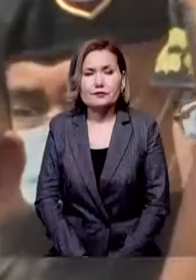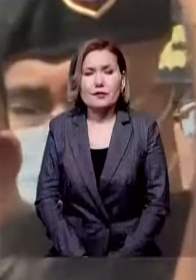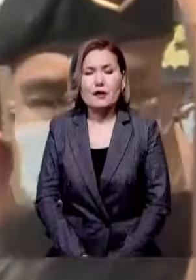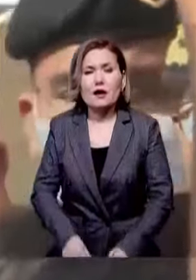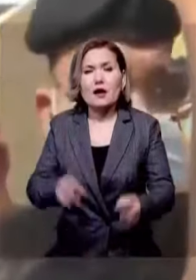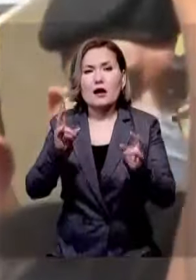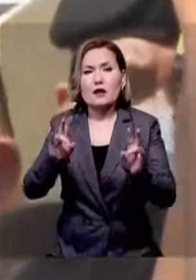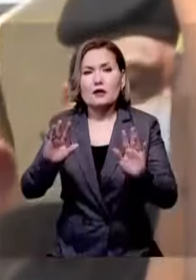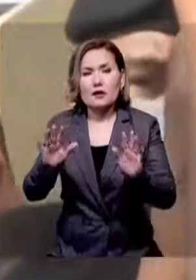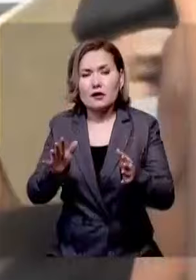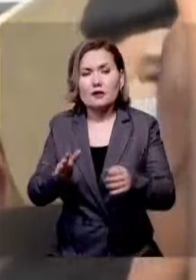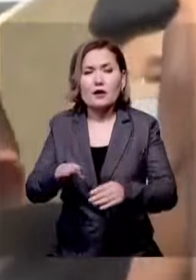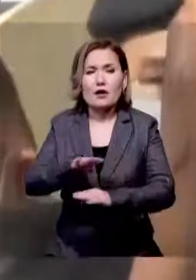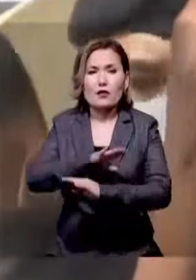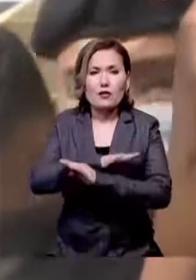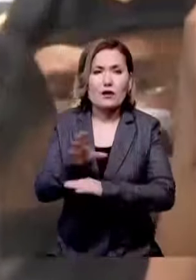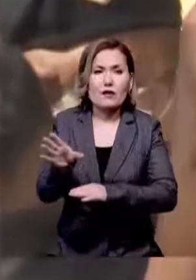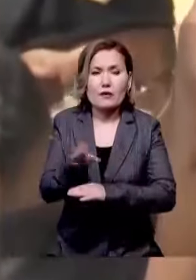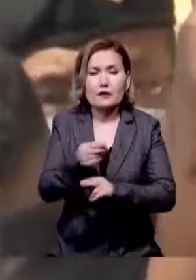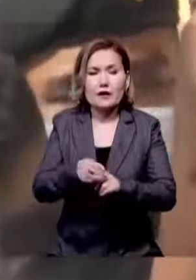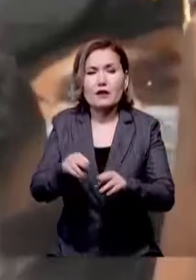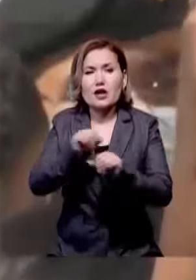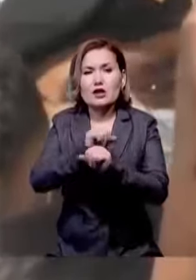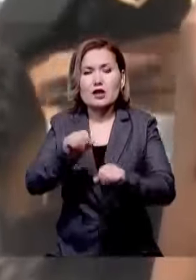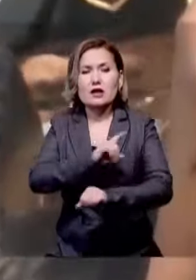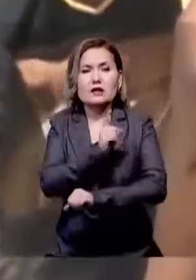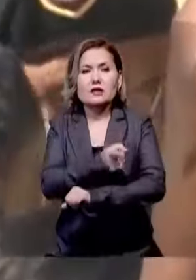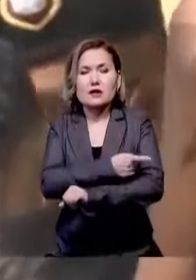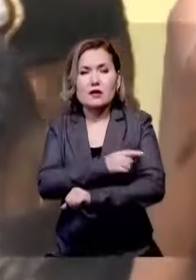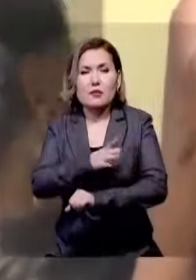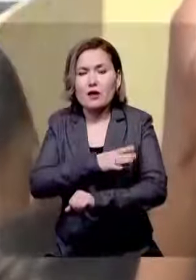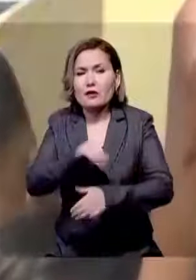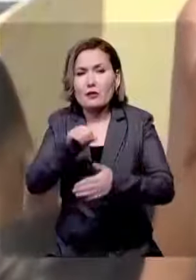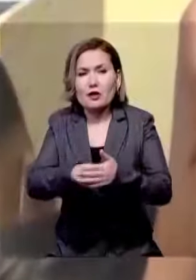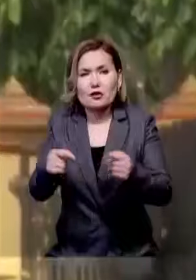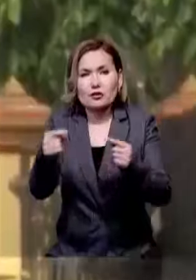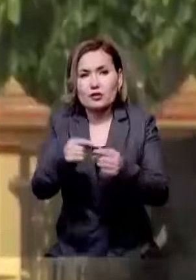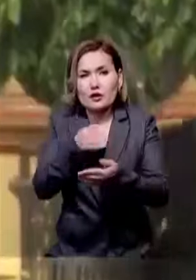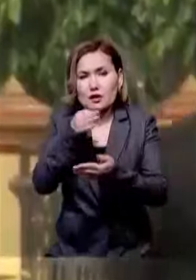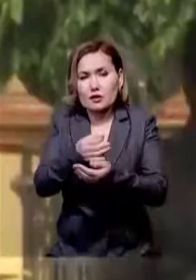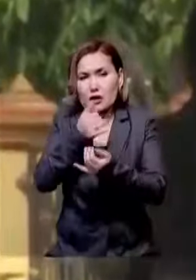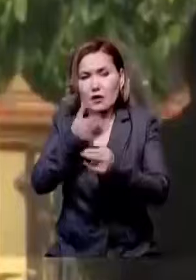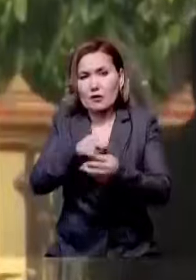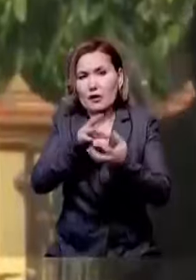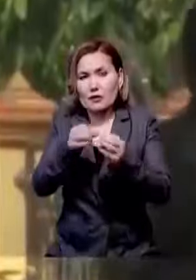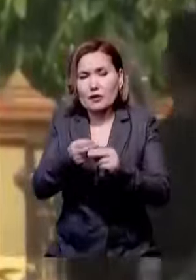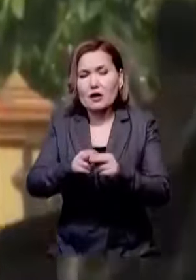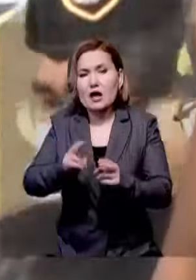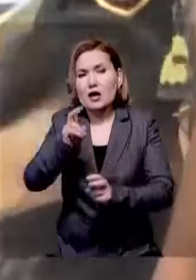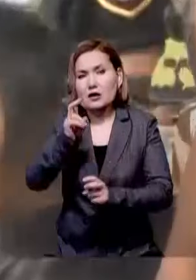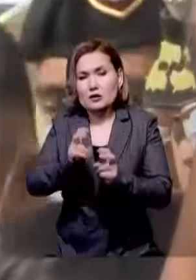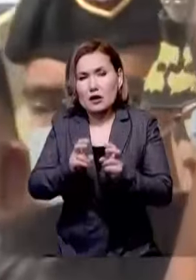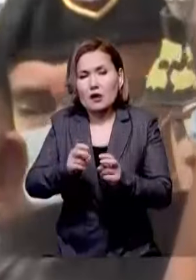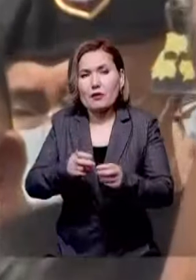Оқиға орнында тірі жан қалмаған. Сол себепті жарылыстың қалай, не себепті болғанын болжау қиын. Бір ғана жолы сот